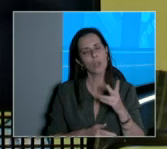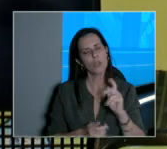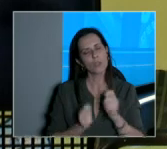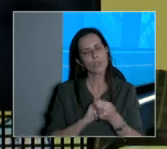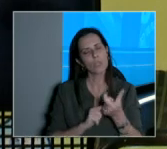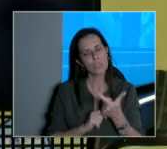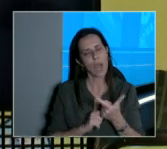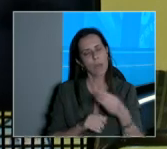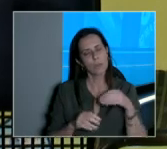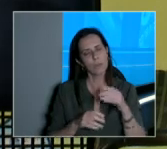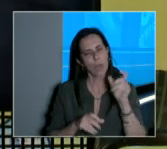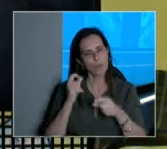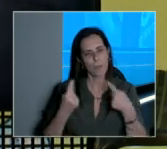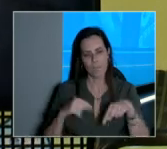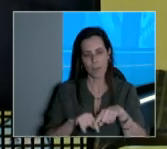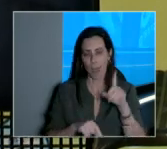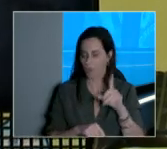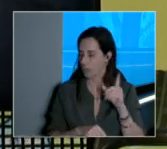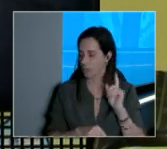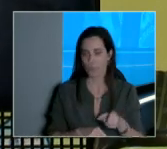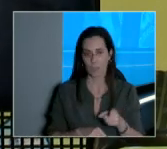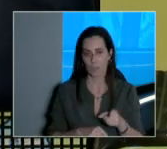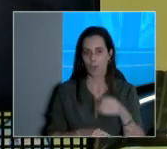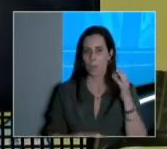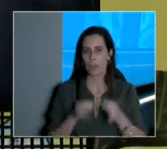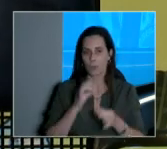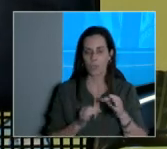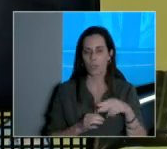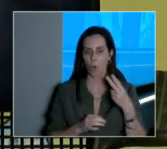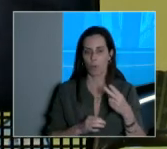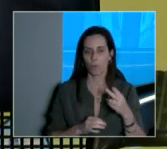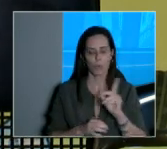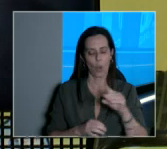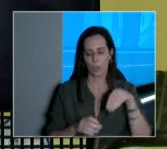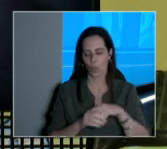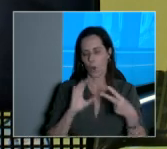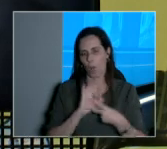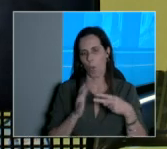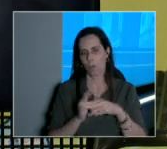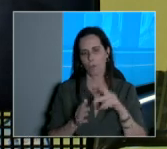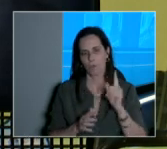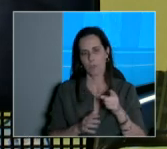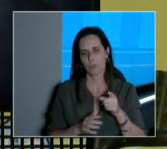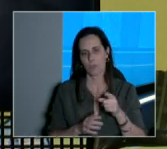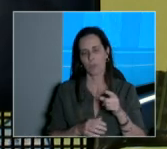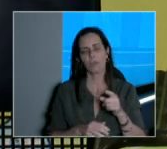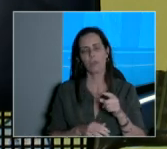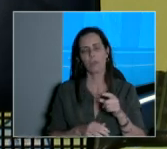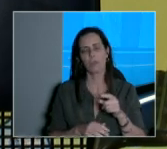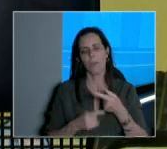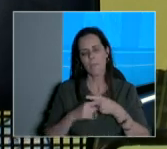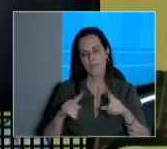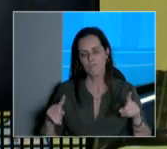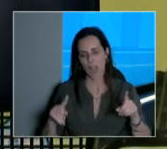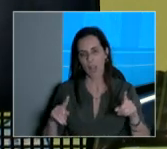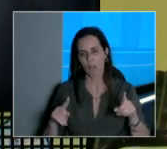את האיזונים בתוך הוועדה, אבל בהחלט צריך שבתי המשפט יהיו מחוץ לפוליטיקה, וצריך לדאוג שיש שם מגוון